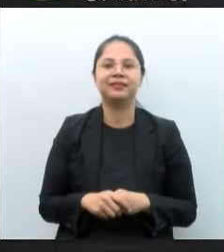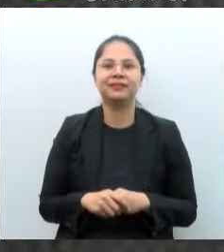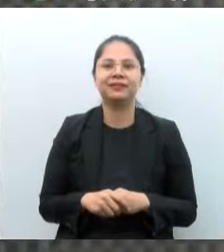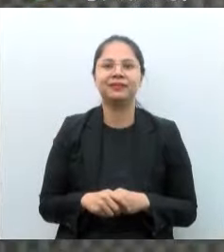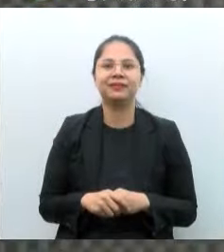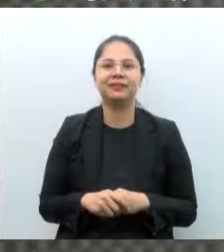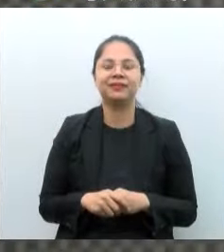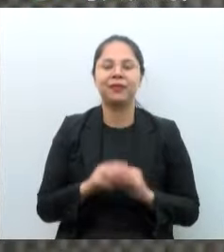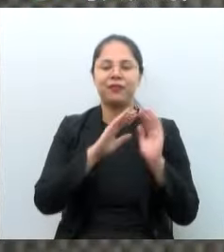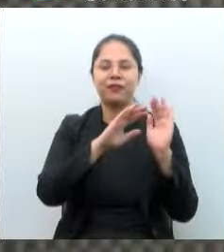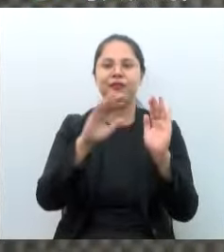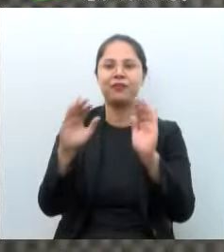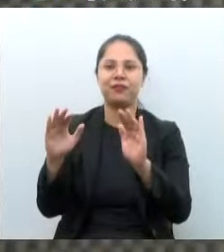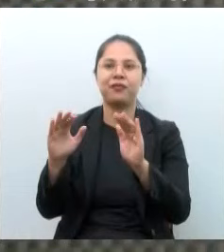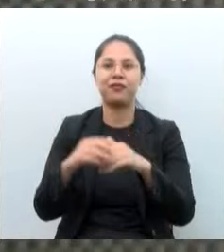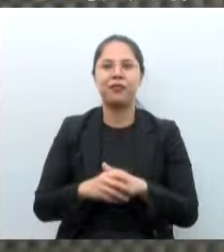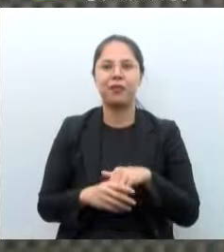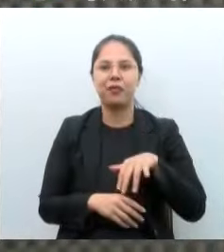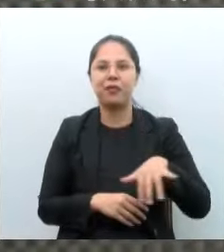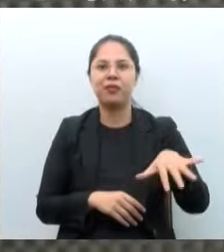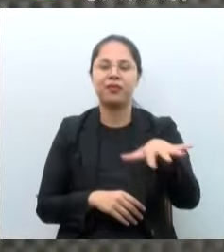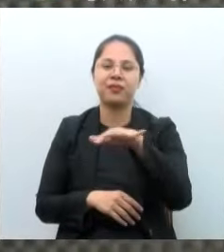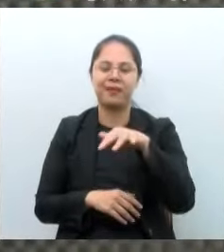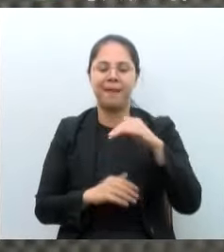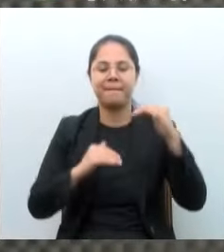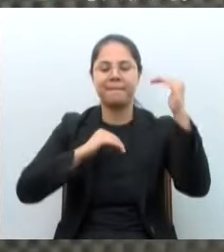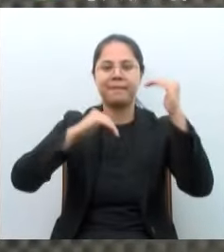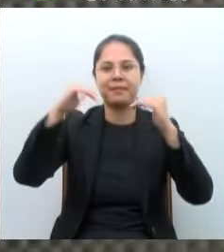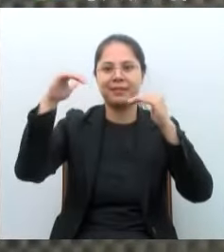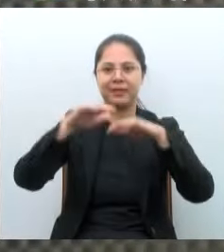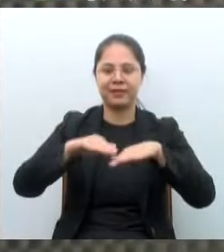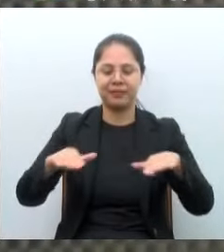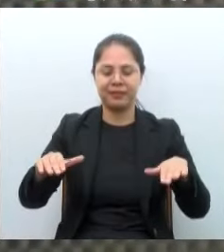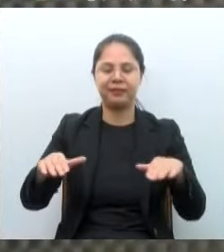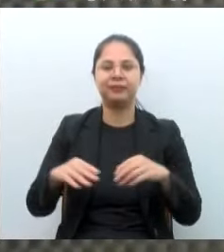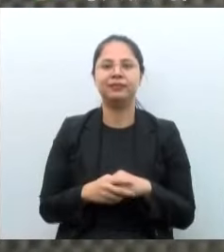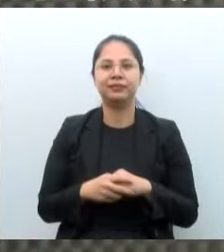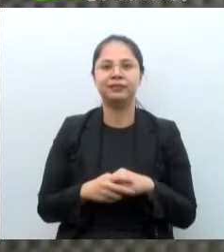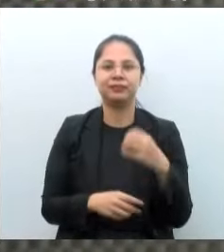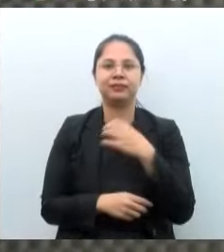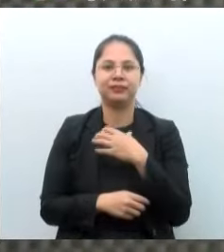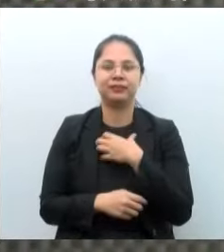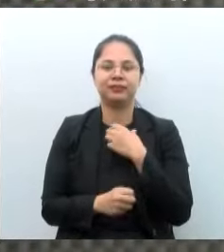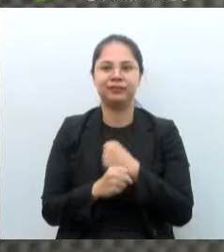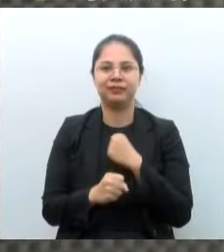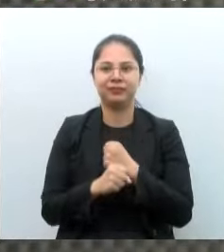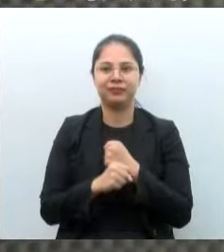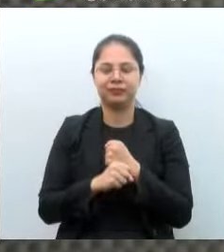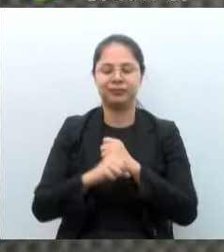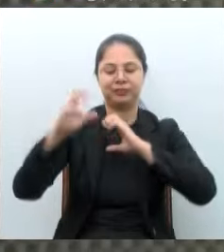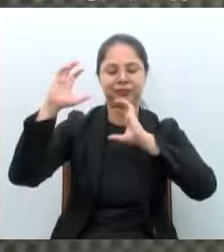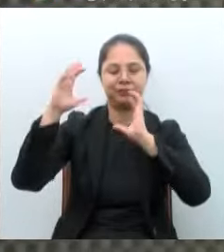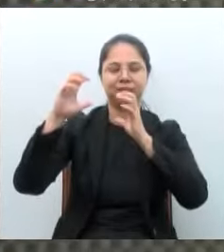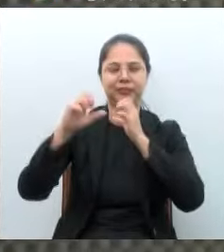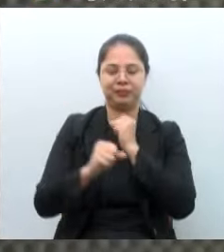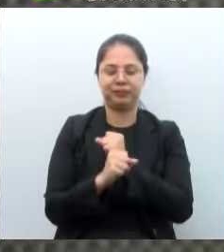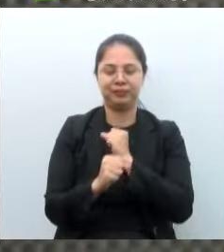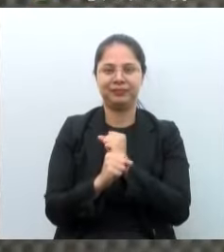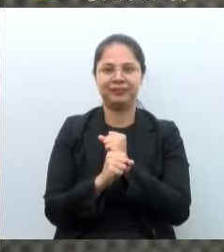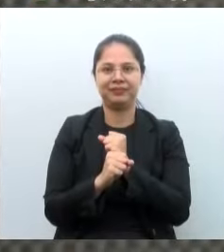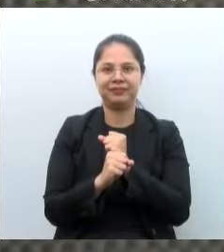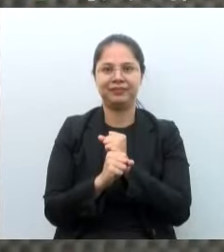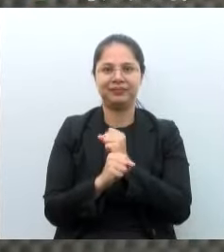ก็อยากจะฝากถึงทุกคนไม่ว่าจะเป็นพี่ๆหรือน้องๆที่อยากที่จะทำภาพยนตร์หรือว่าอยากจะทำงานเกี่ยวกับด้าน